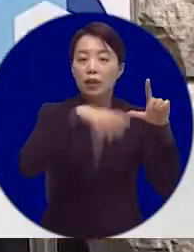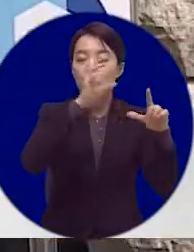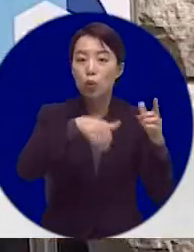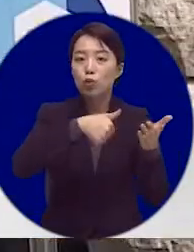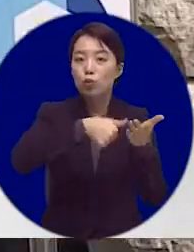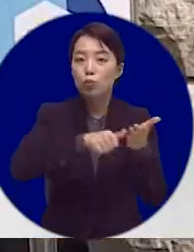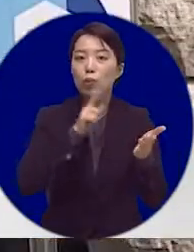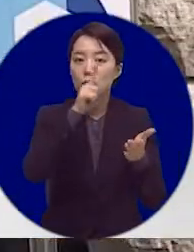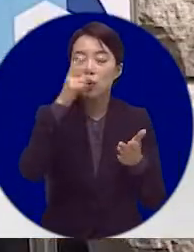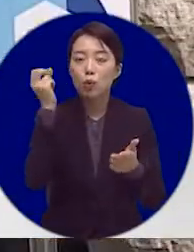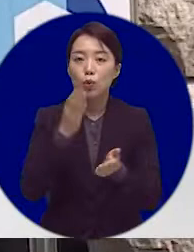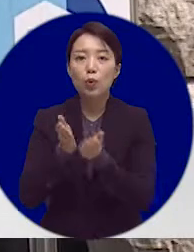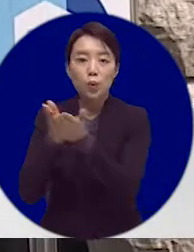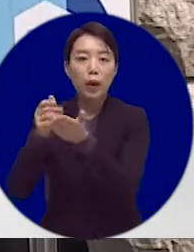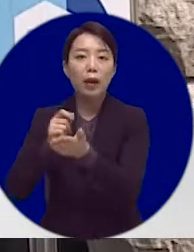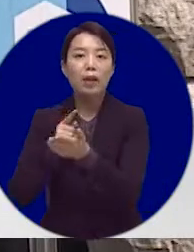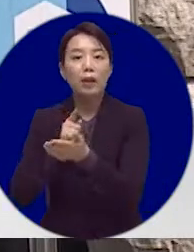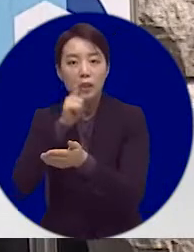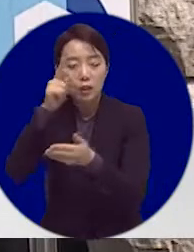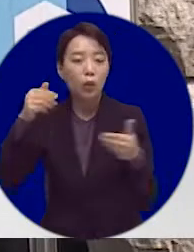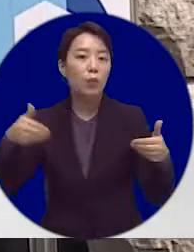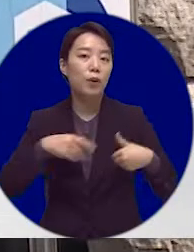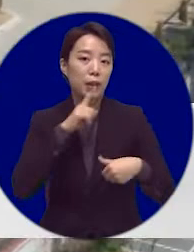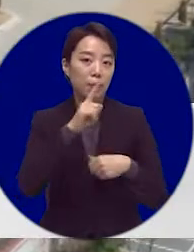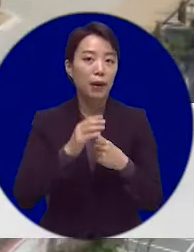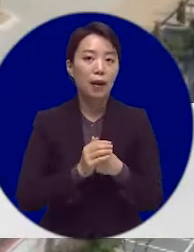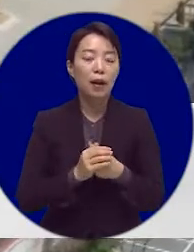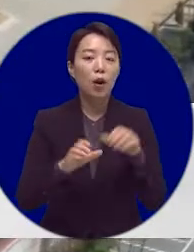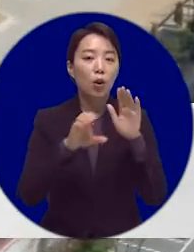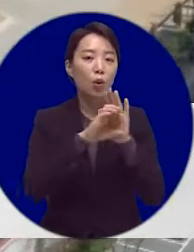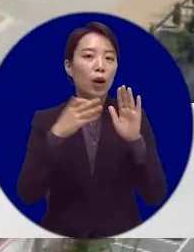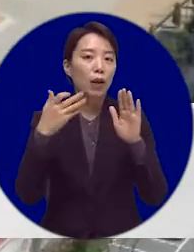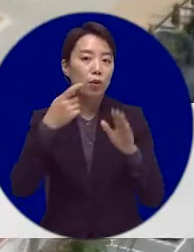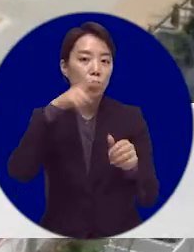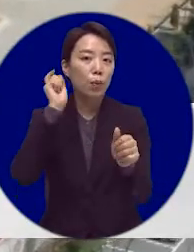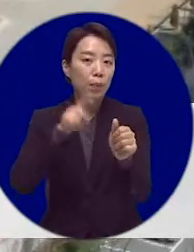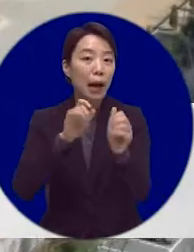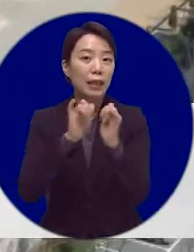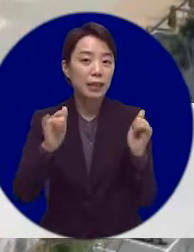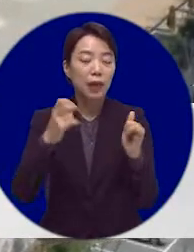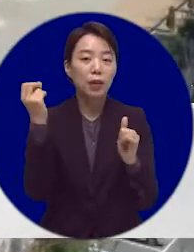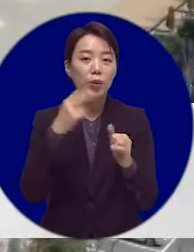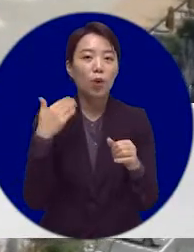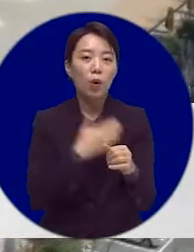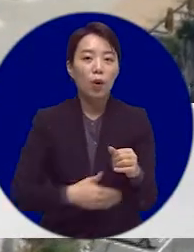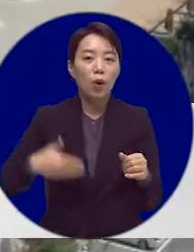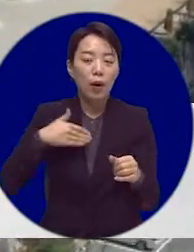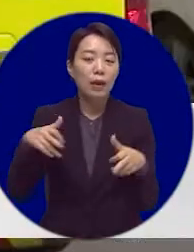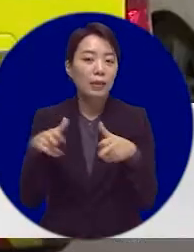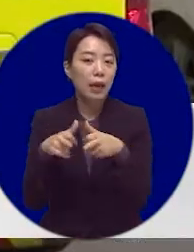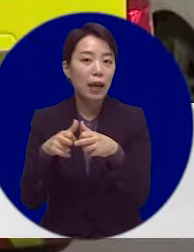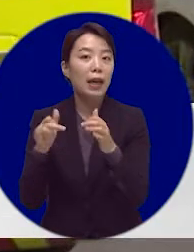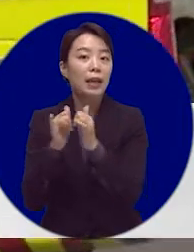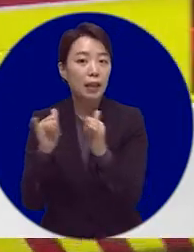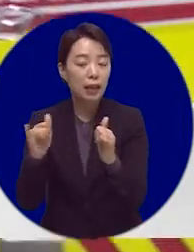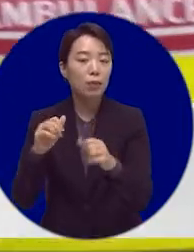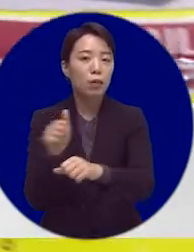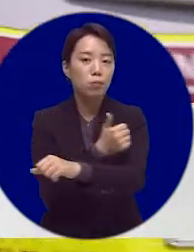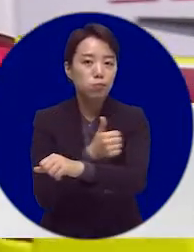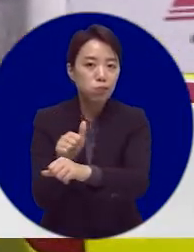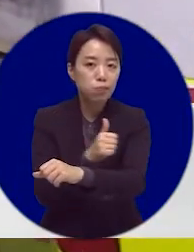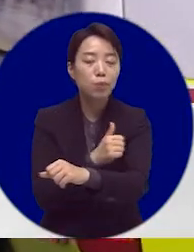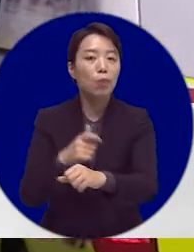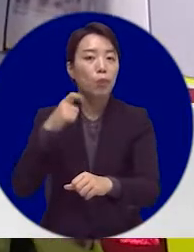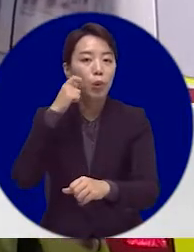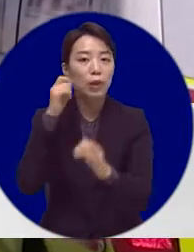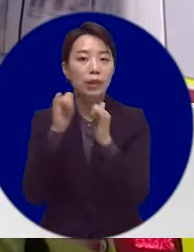신고나 선상투표 신고를 해야 한다고 전했습니다. 코로나19 확진자를 포함하여 신체에 중대한 장애가 있어 거동할